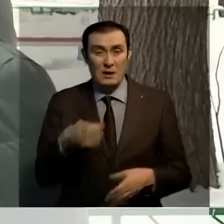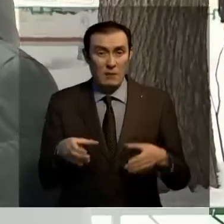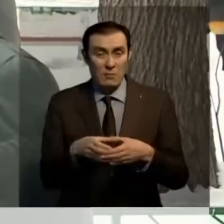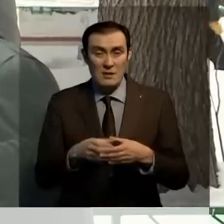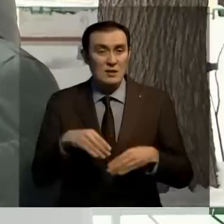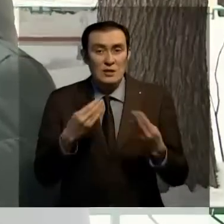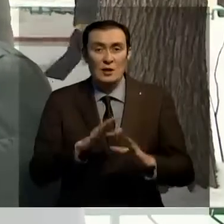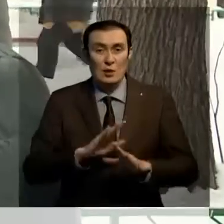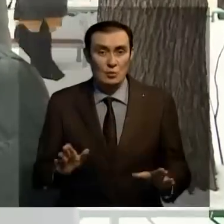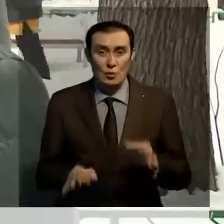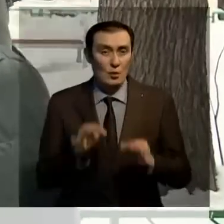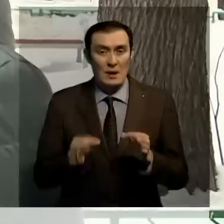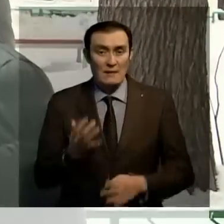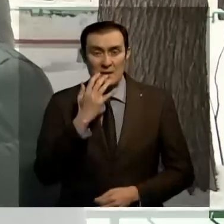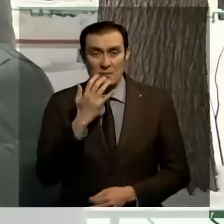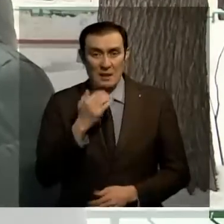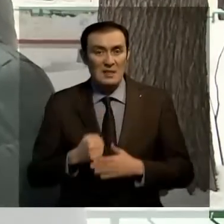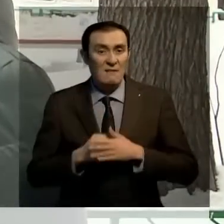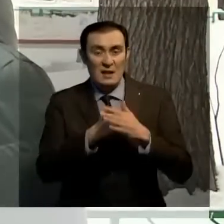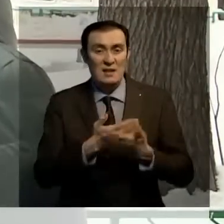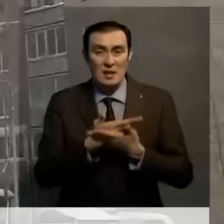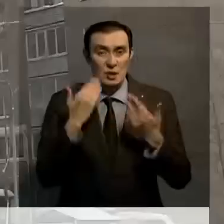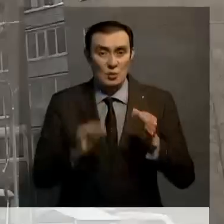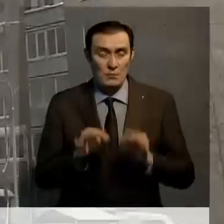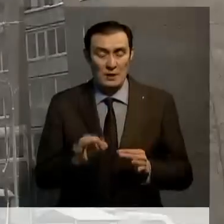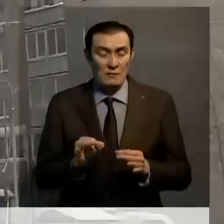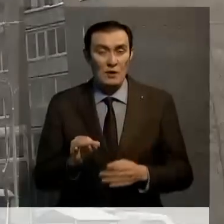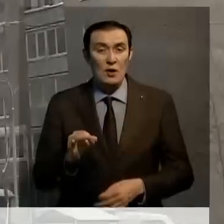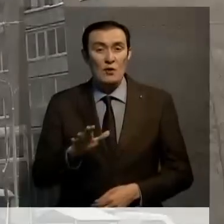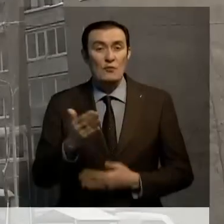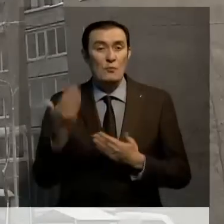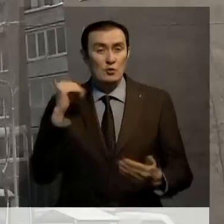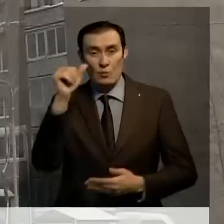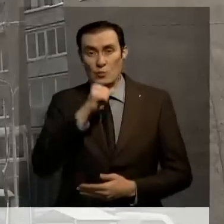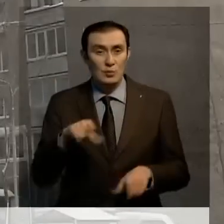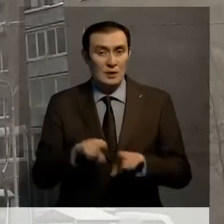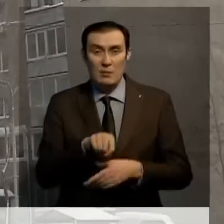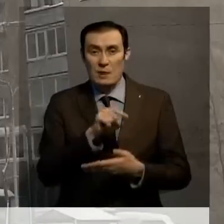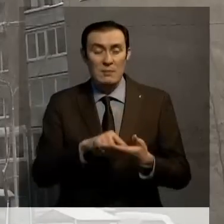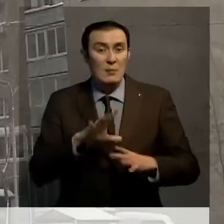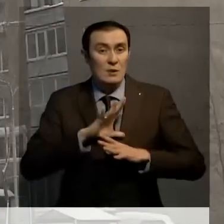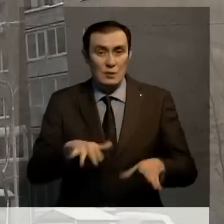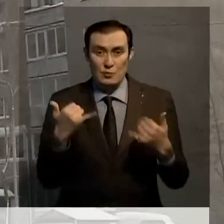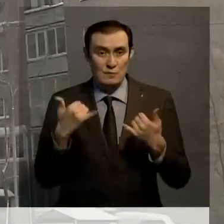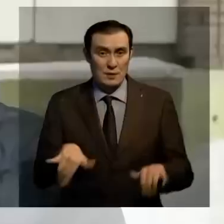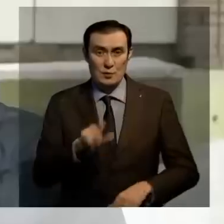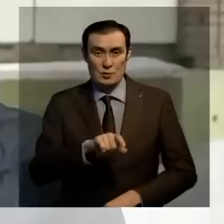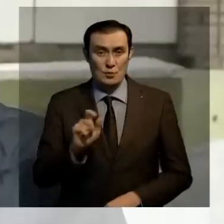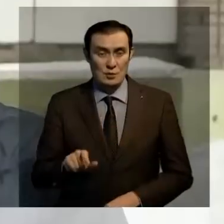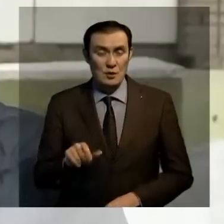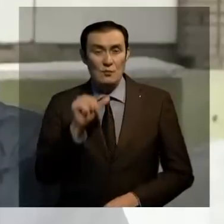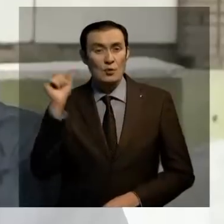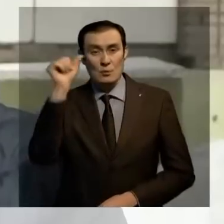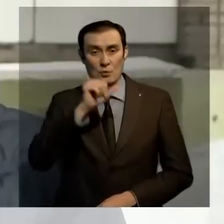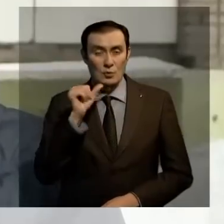нам нормальное ни тепло, вот это ни давление нет нормального. Ведь в прошлые зимы таких проблем не было, удивляются горожане. В прошлом году